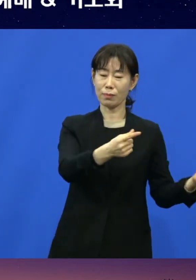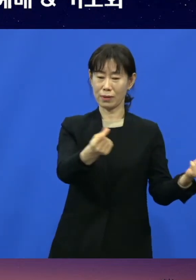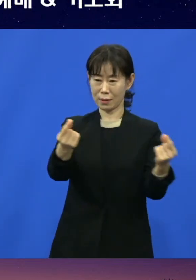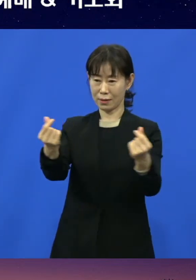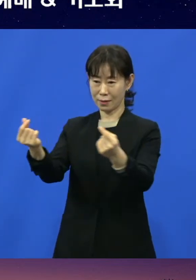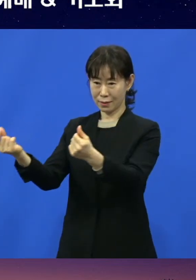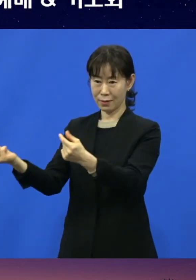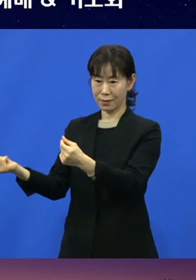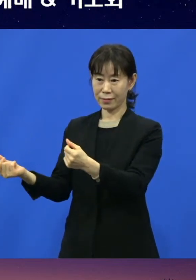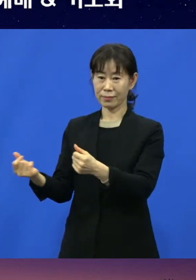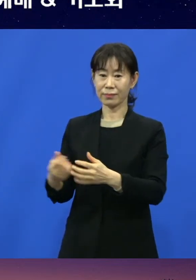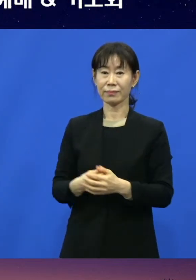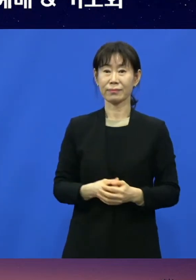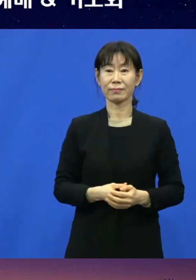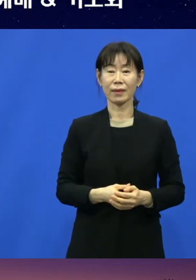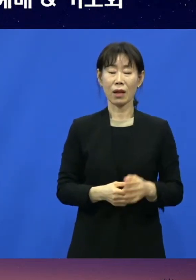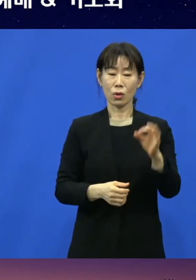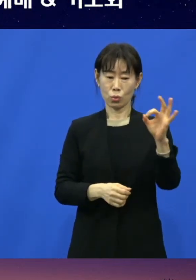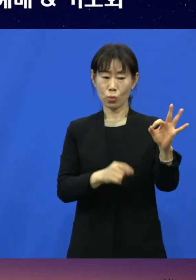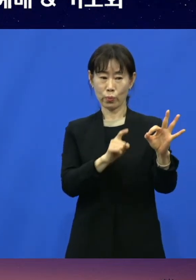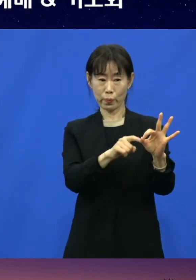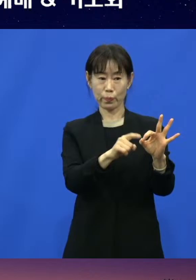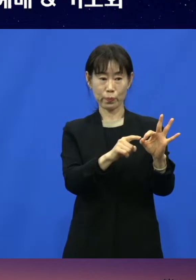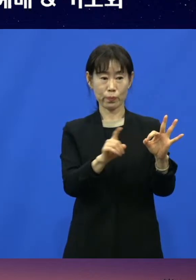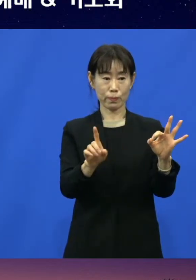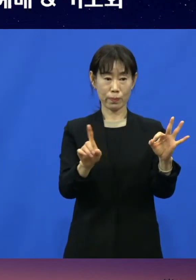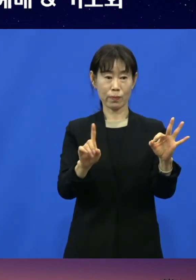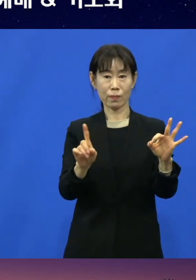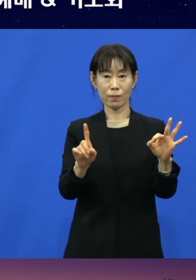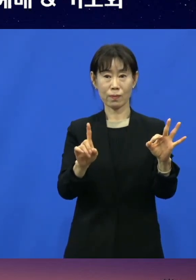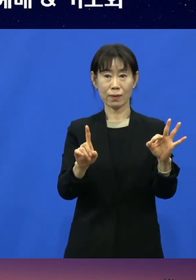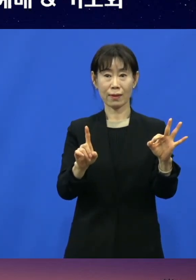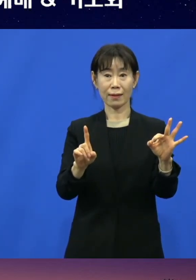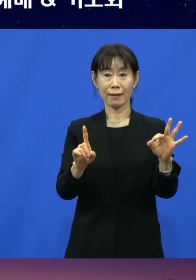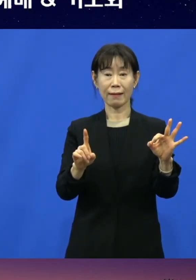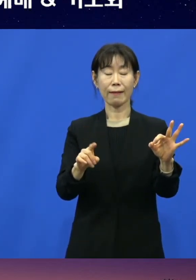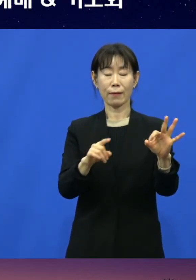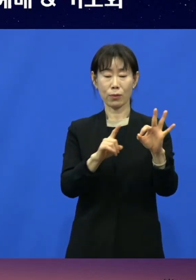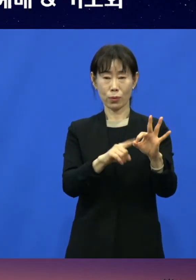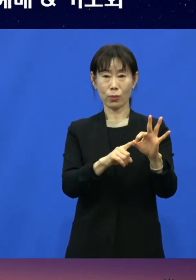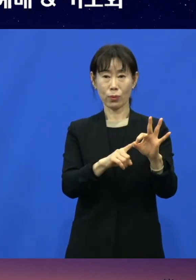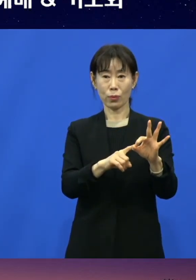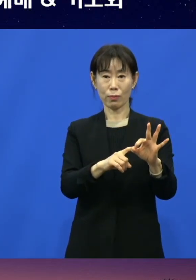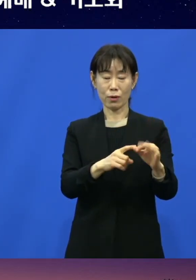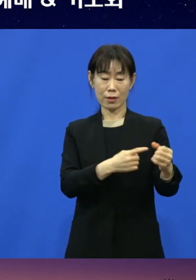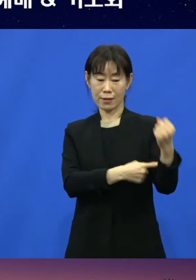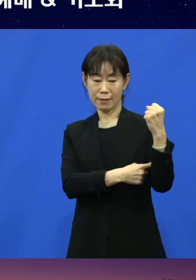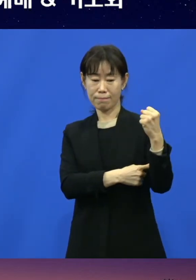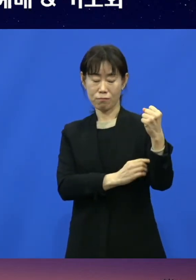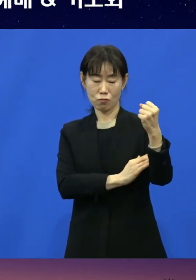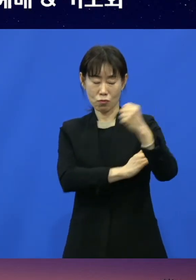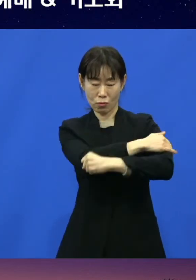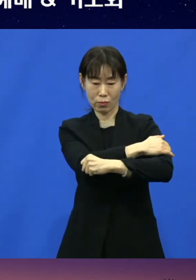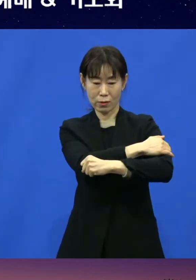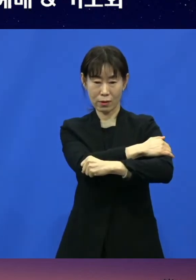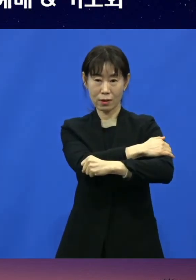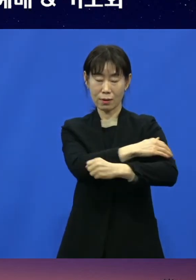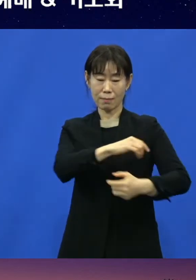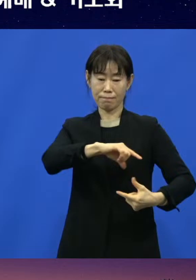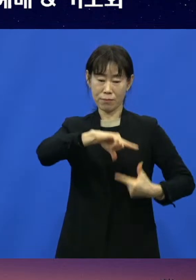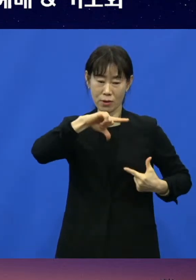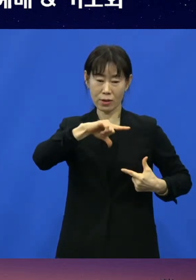환상이고 착각인데, 이 돈이, 내가 쌓아온 이게, 권력이 내 삶을